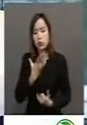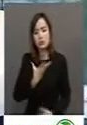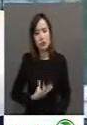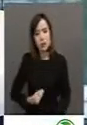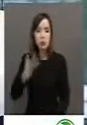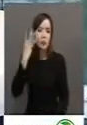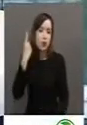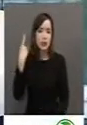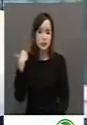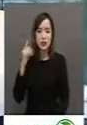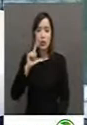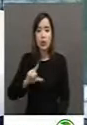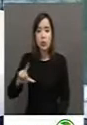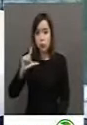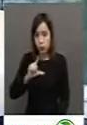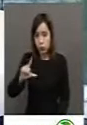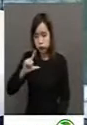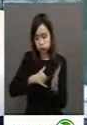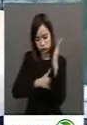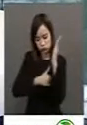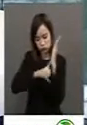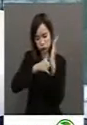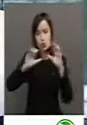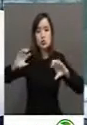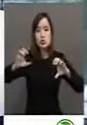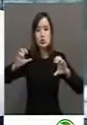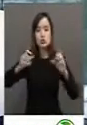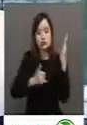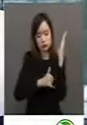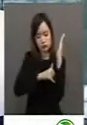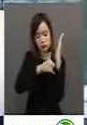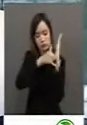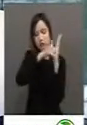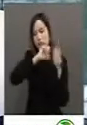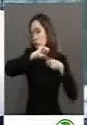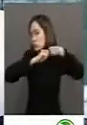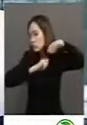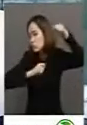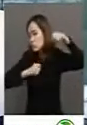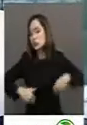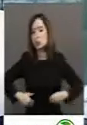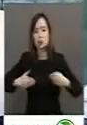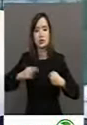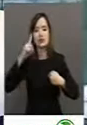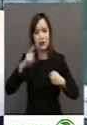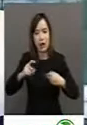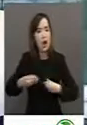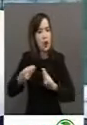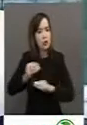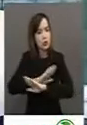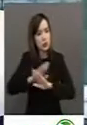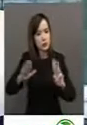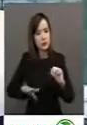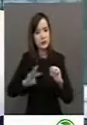ค่ะหลังจากที่มีคุณลุงคนหนึ่งไปปีนเสาวิทยุและก็สุดท้ายตัดสินใจผูกคอเสียชีวิตเพื่อจะให้มีการยกเลิกในมาตร